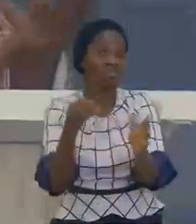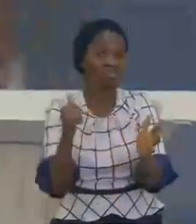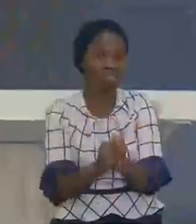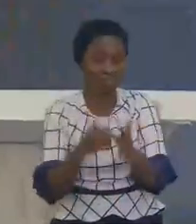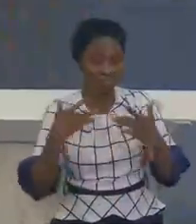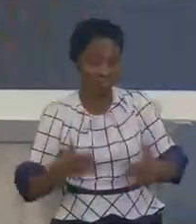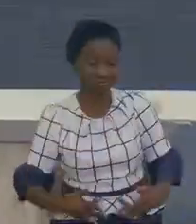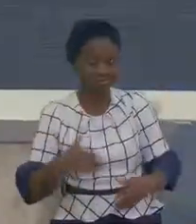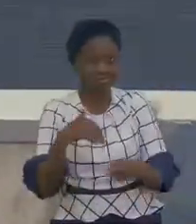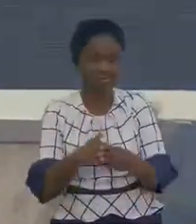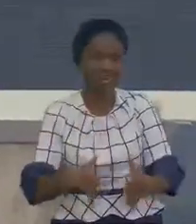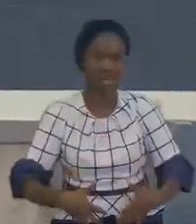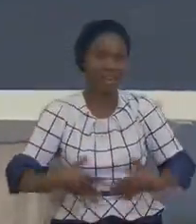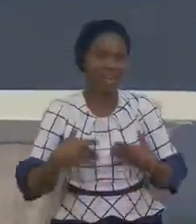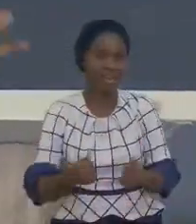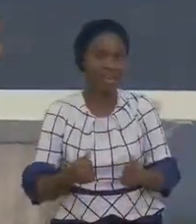C'est lui qui apporte l'espoir.